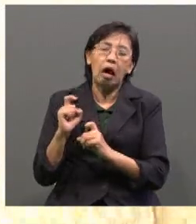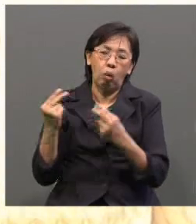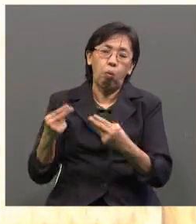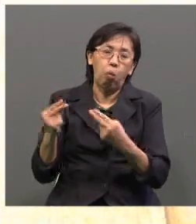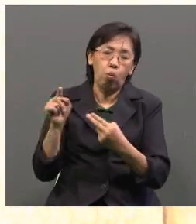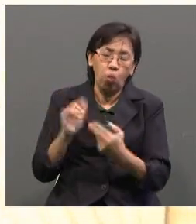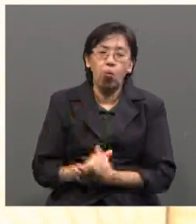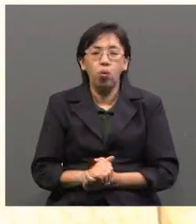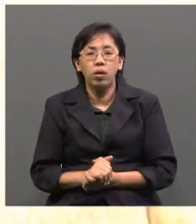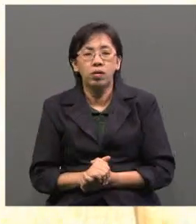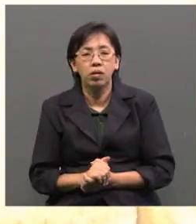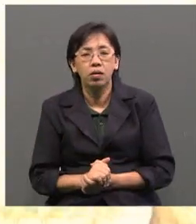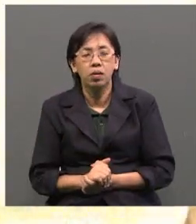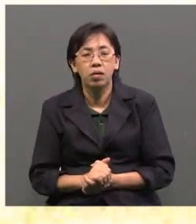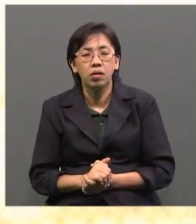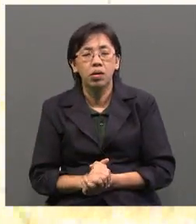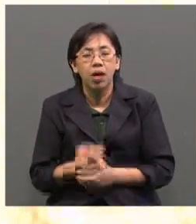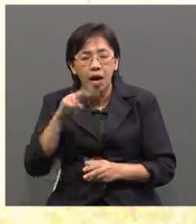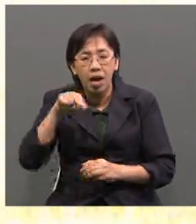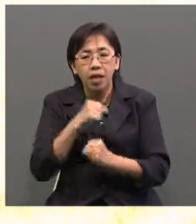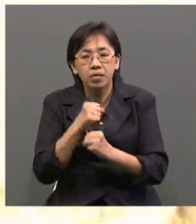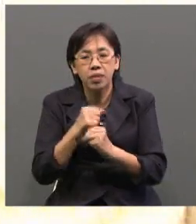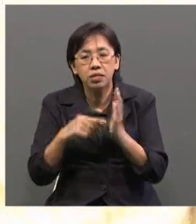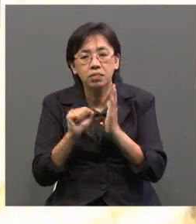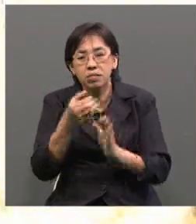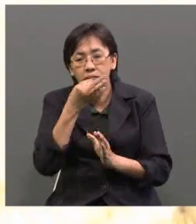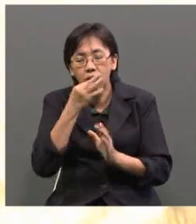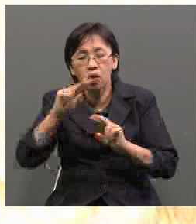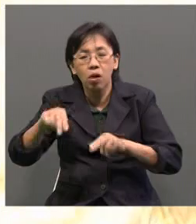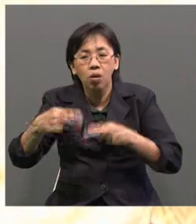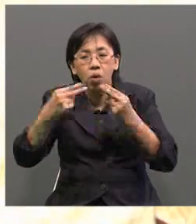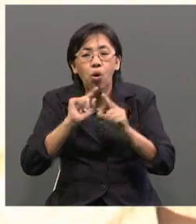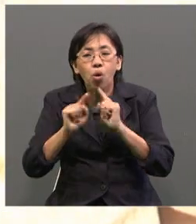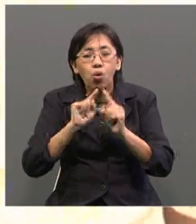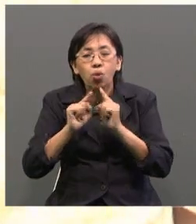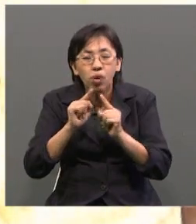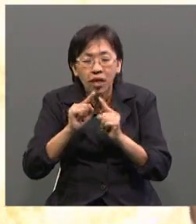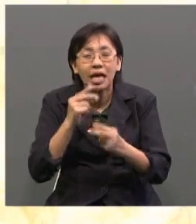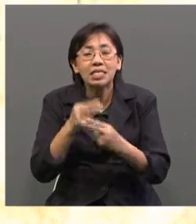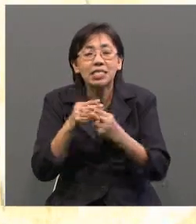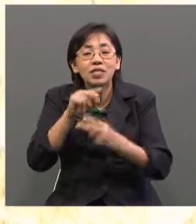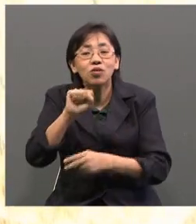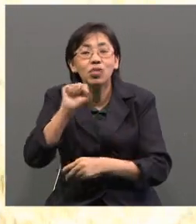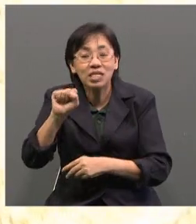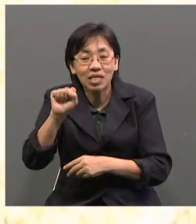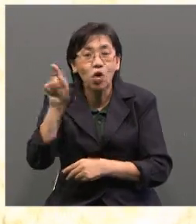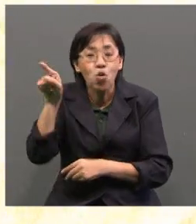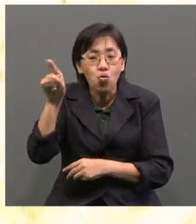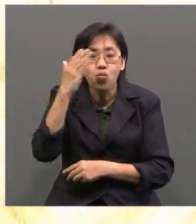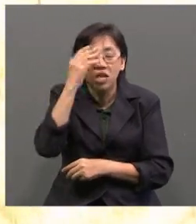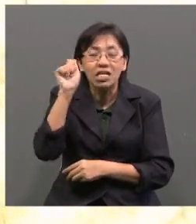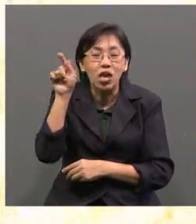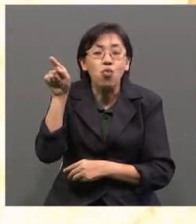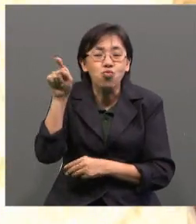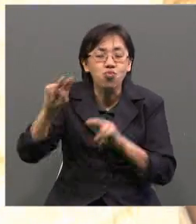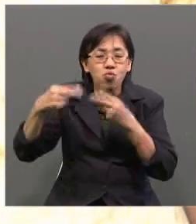านนี้เนี่ยคือคุณวันชัยสาครมณีรัตน์จัดหางานจังหวัดสมุทรสาครก็วิดีโอคอลคุยกับตัวคุณสุรสิทธิ์ชูชื่นที่ว่าอยู่ในพื้นที่เสี่ยงที่อิ